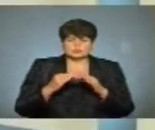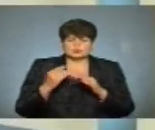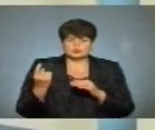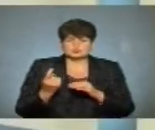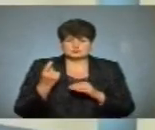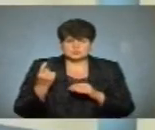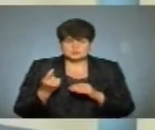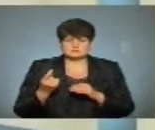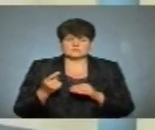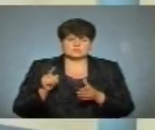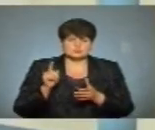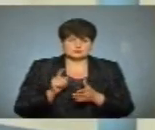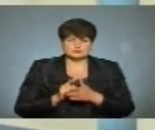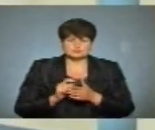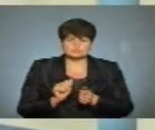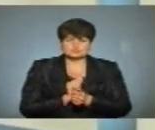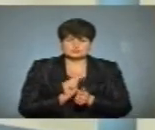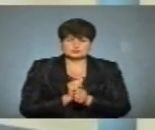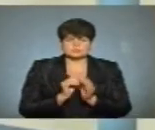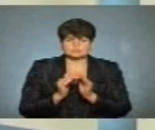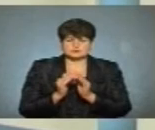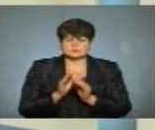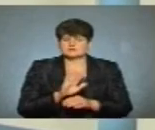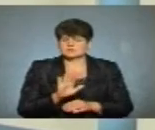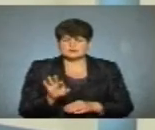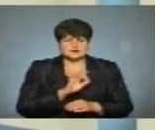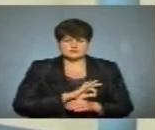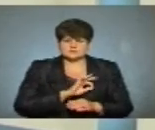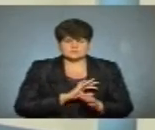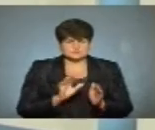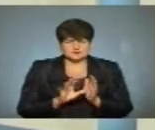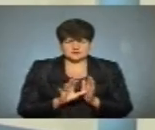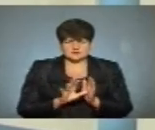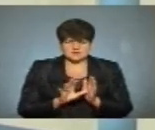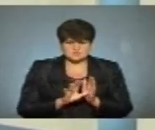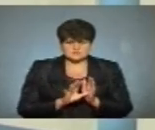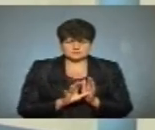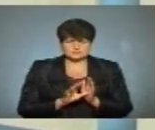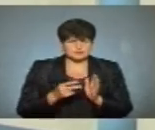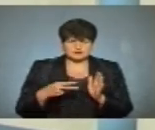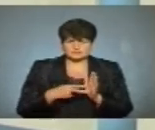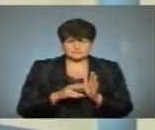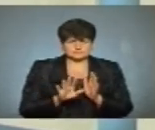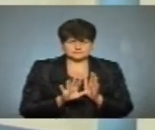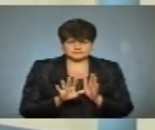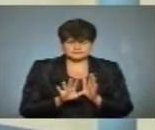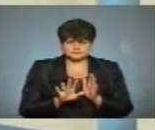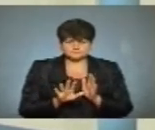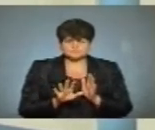домогосподарство, обов'язково просушити будівлі, не користуватися електроприладами перед тим, як їх не